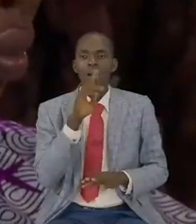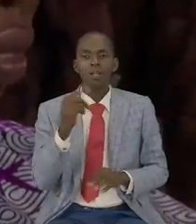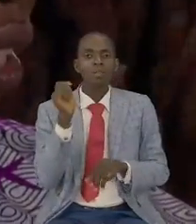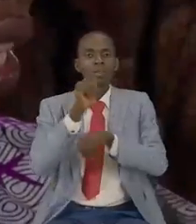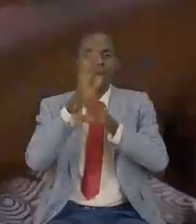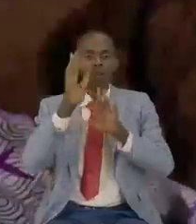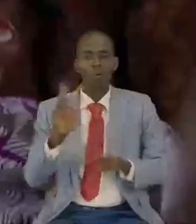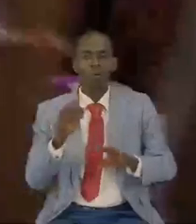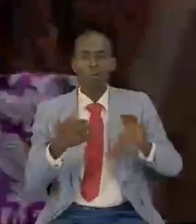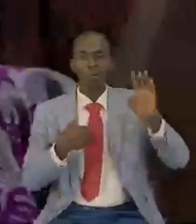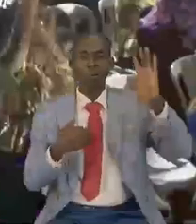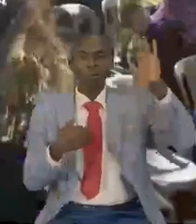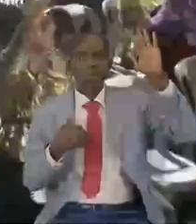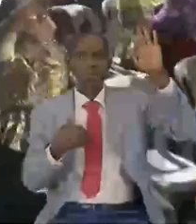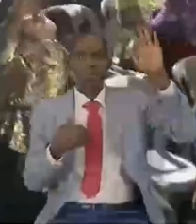Vainqueur.